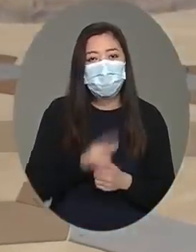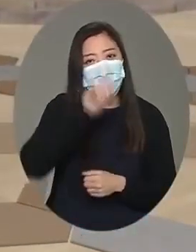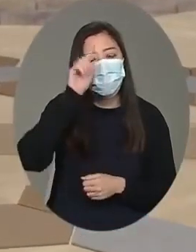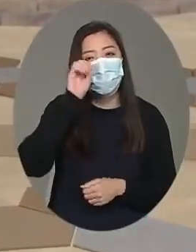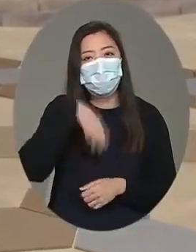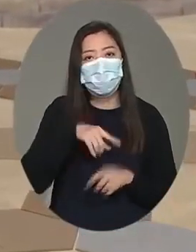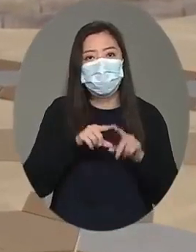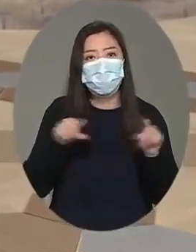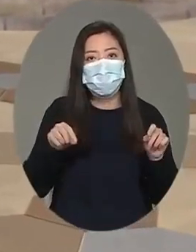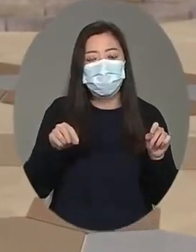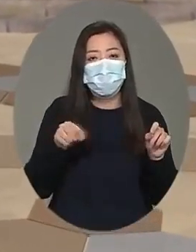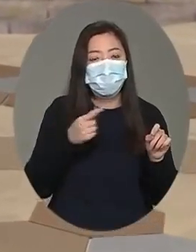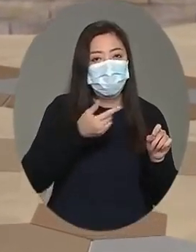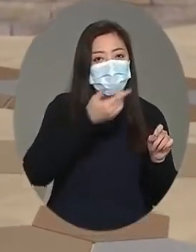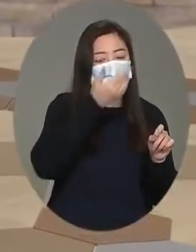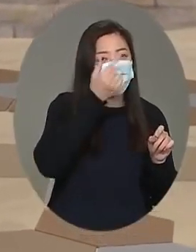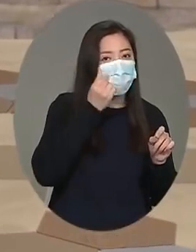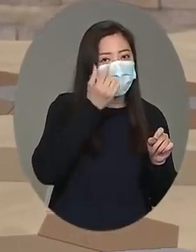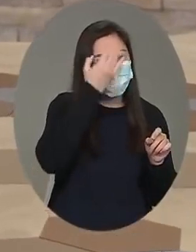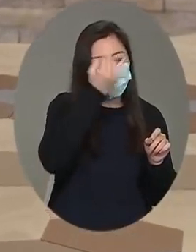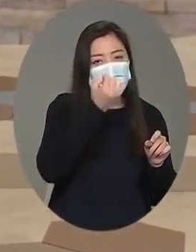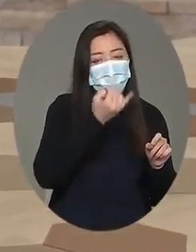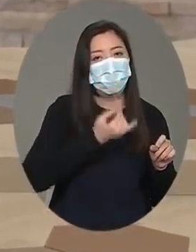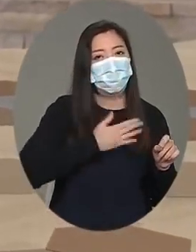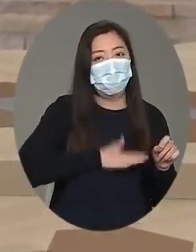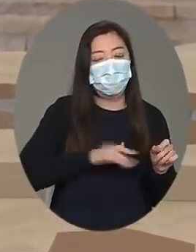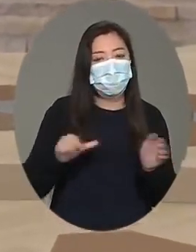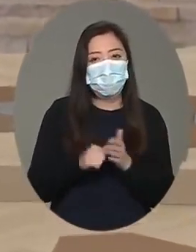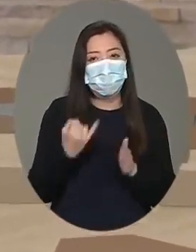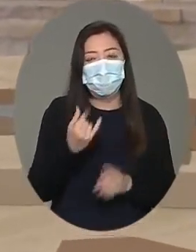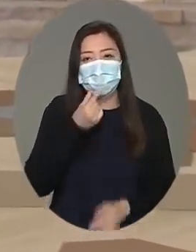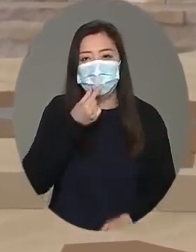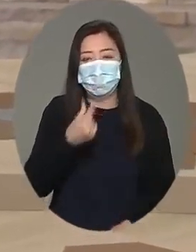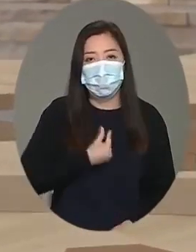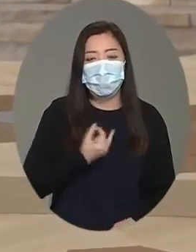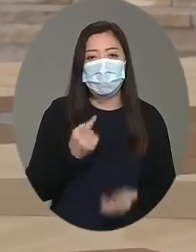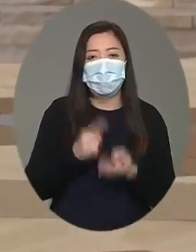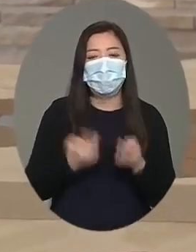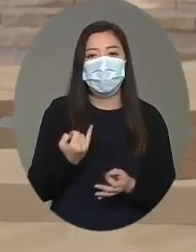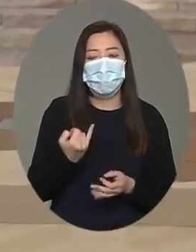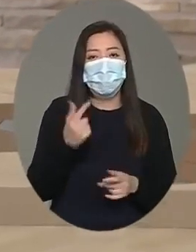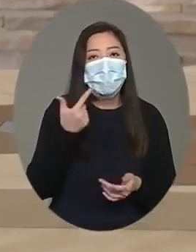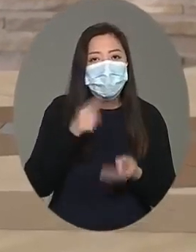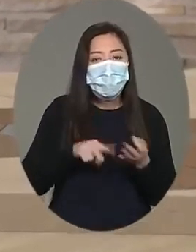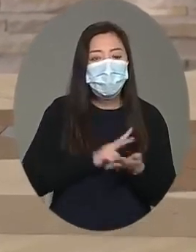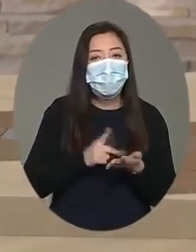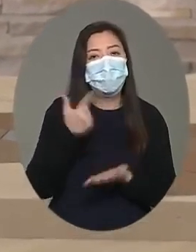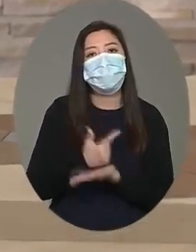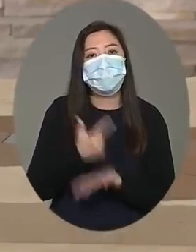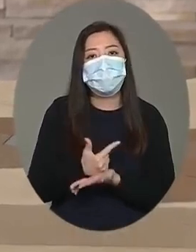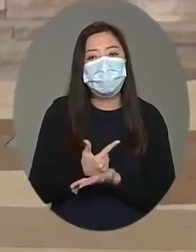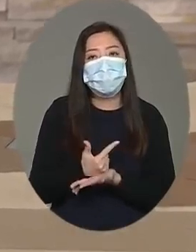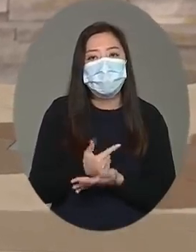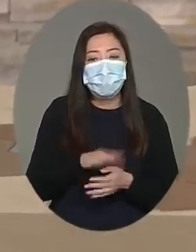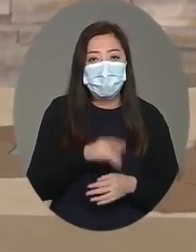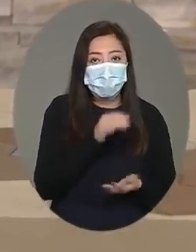俗语话不怕生坏命，最怕改坏名，可以想象到改名对于有些人来讲是几咁重要。除了人